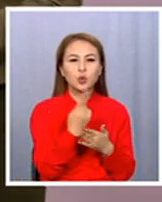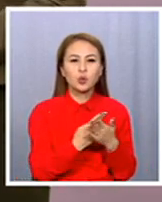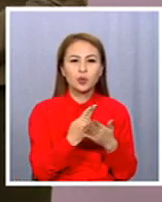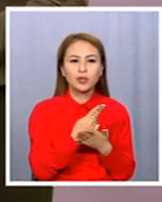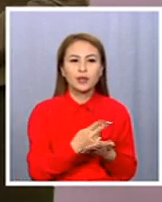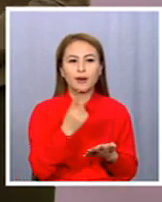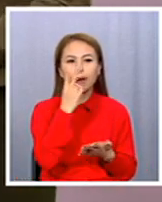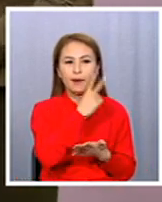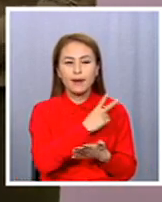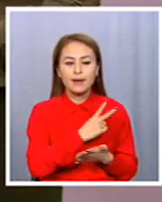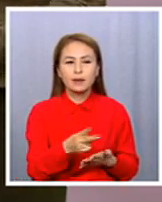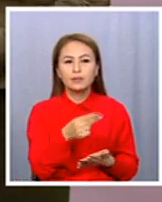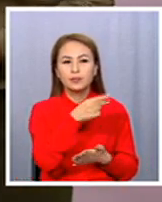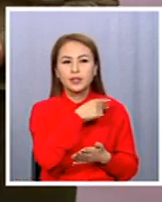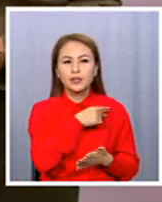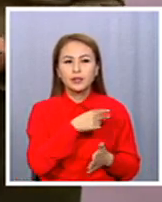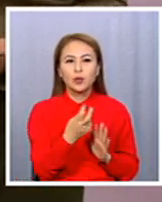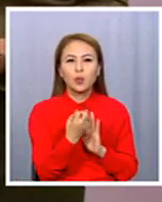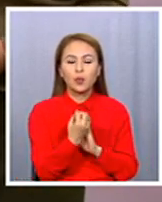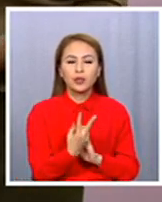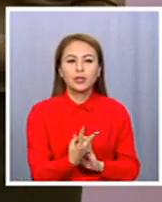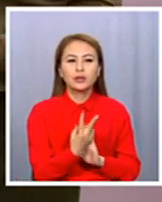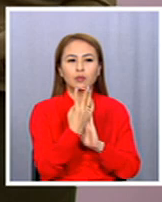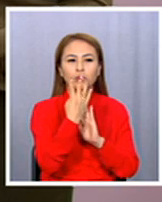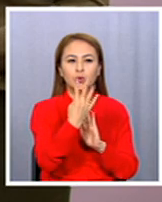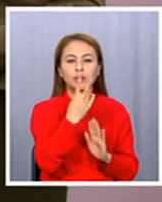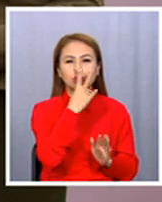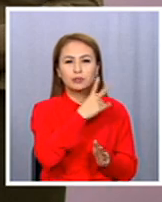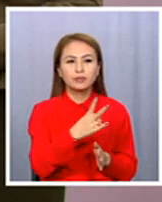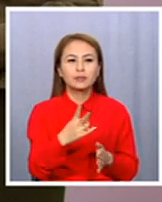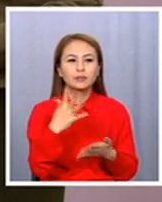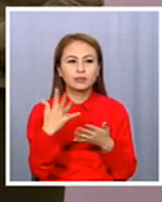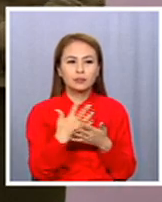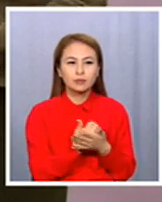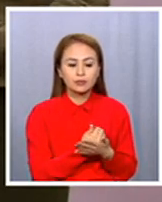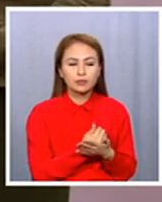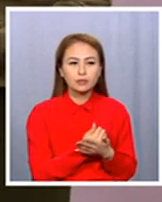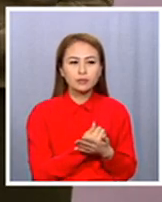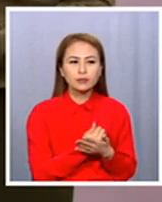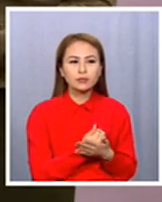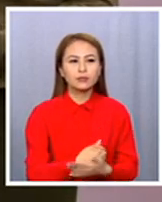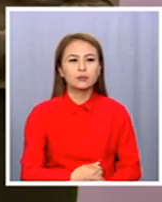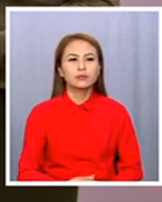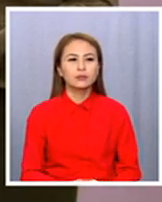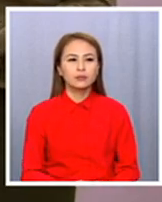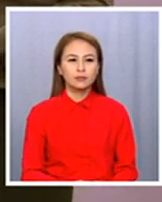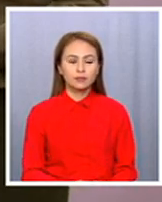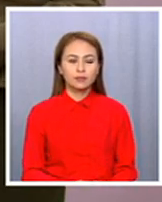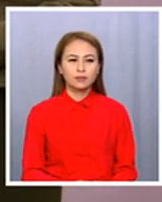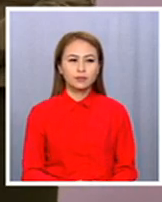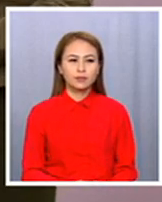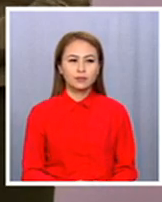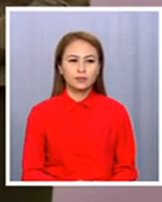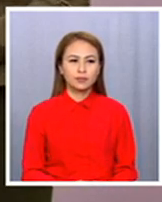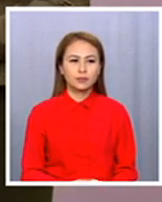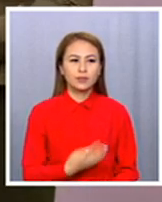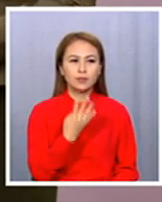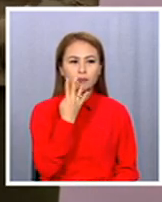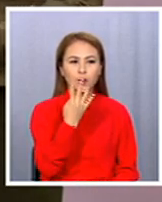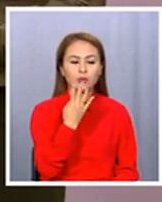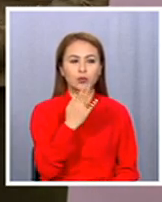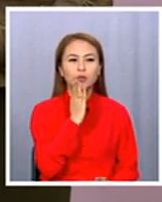теңдей 12 бөлікке бөлінгенін анықтап, бөлшектің бөліміне жаздық. Оның 4